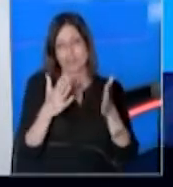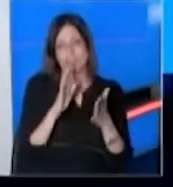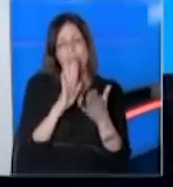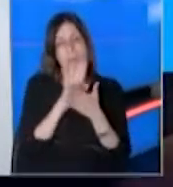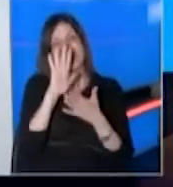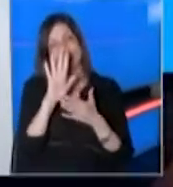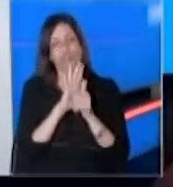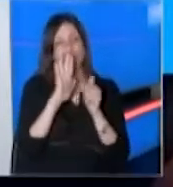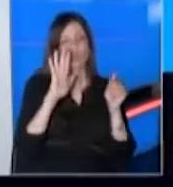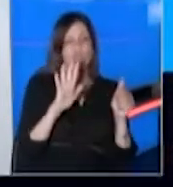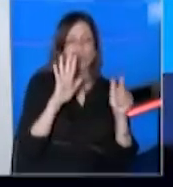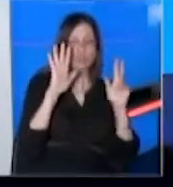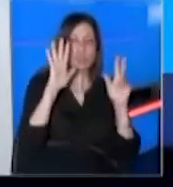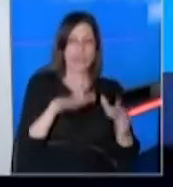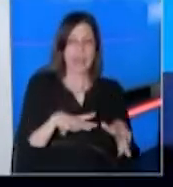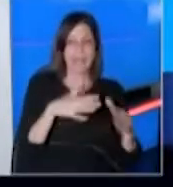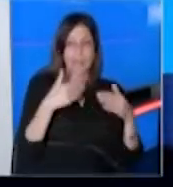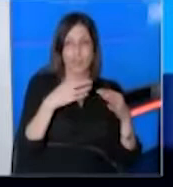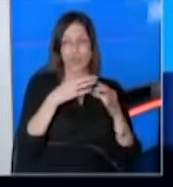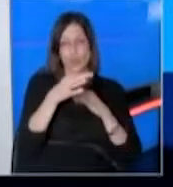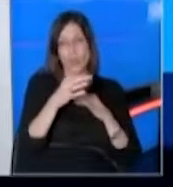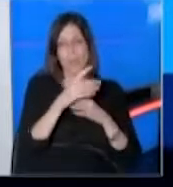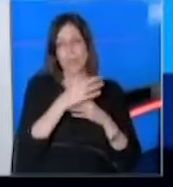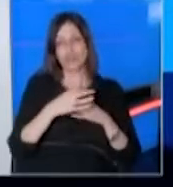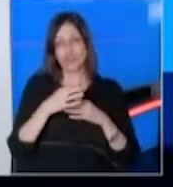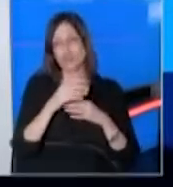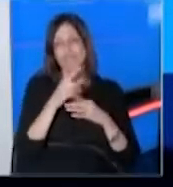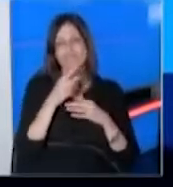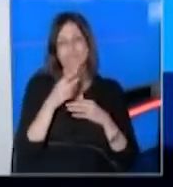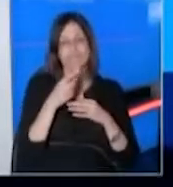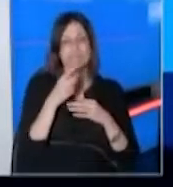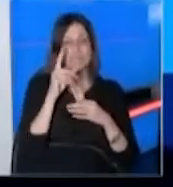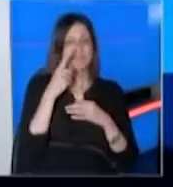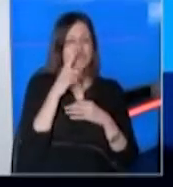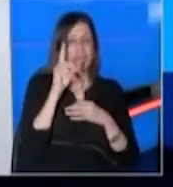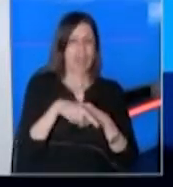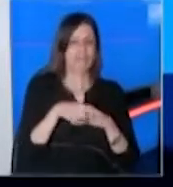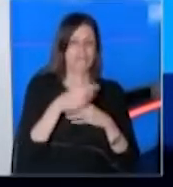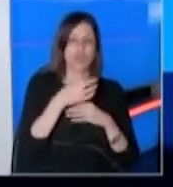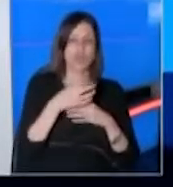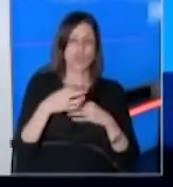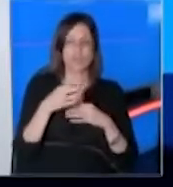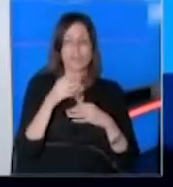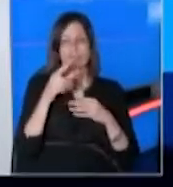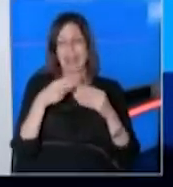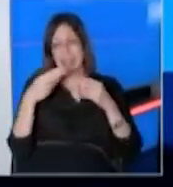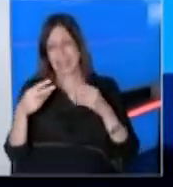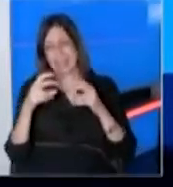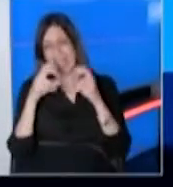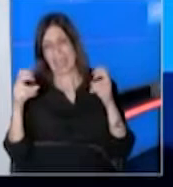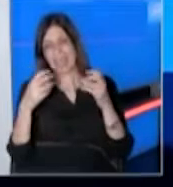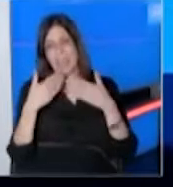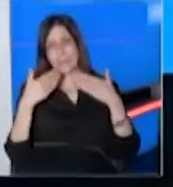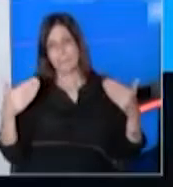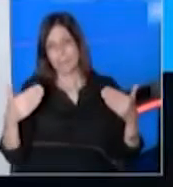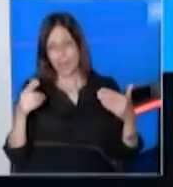15, 16, 8 אלף דונם ליישוב בין 100 תושבים ליד הארת פיתוח, הערת הפיתוח לא תוכל לגדול. זה משחק